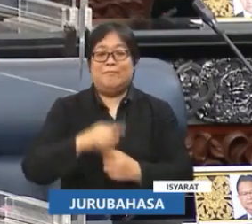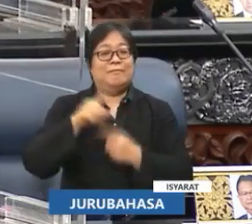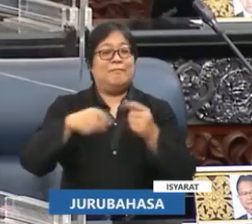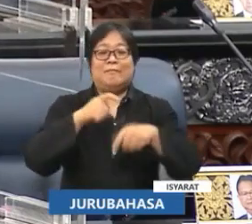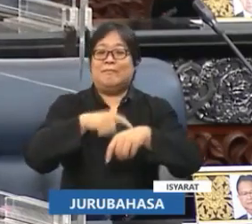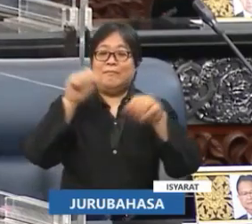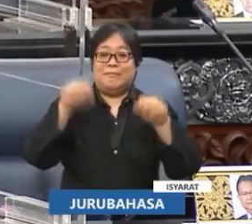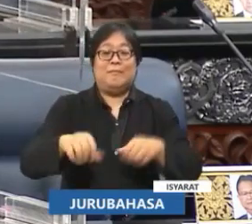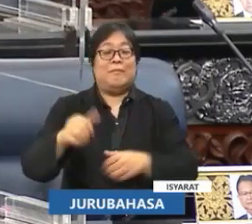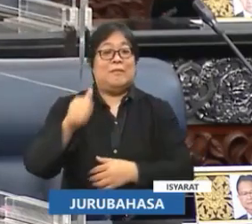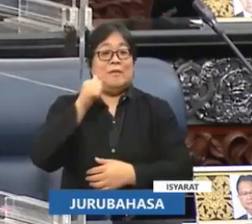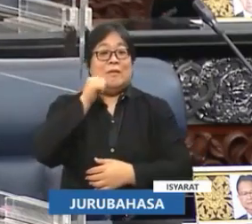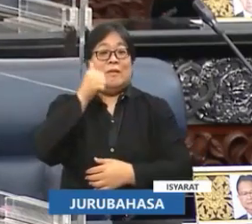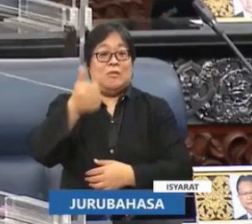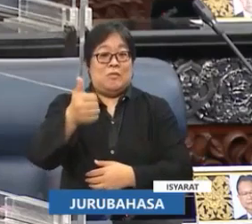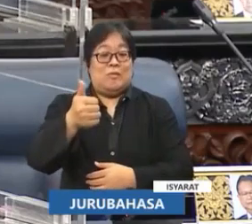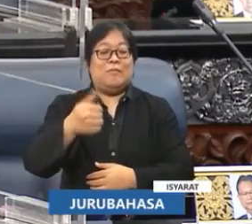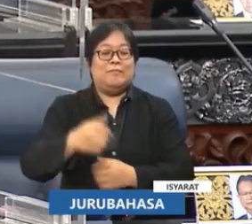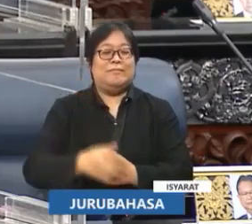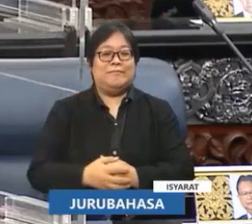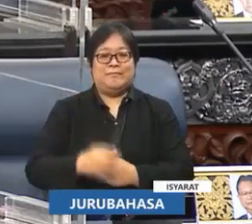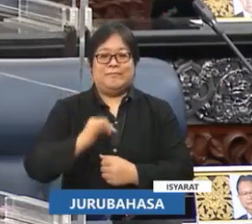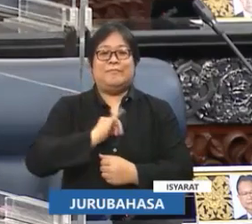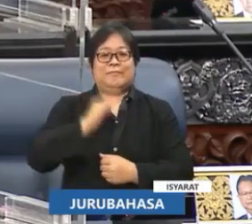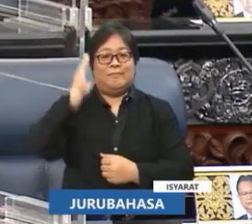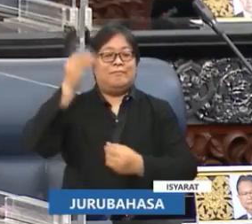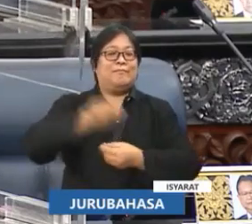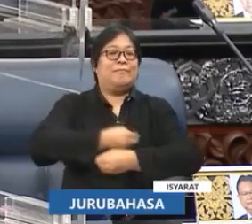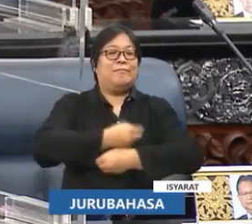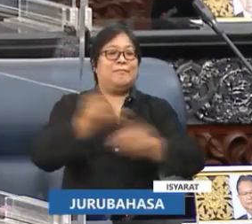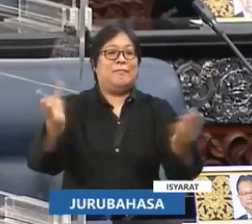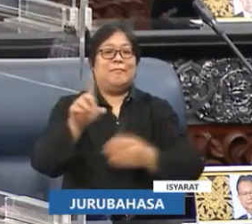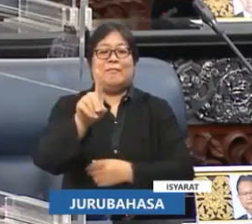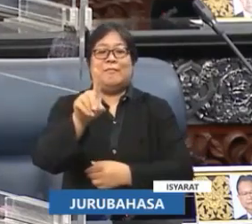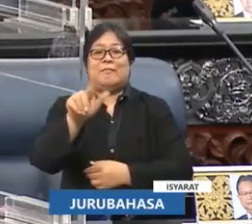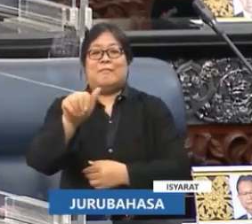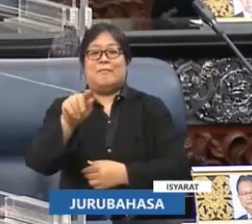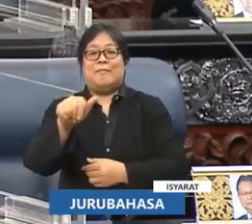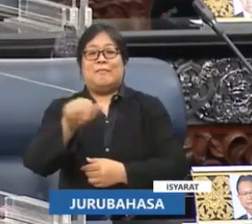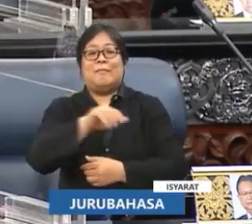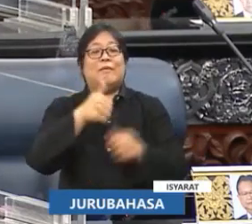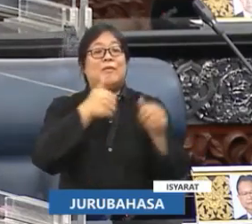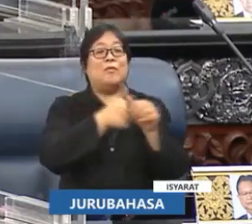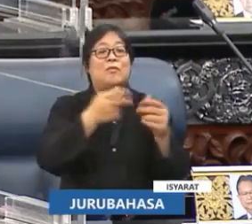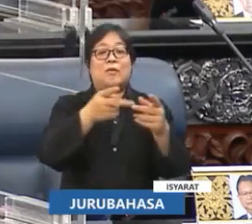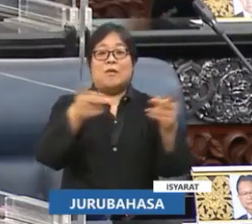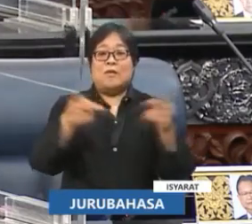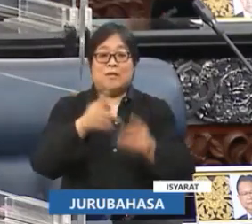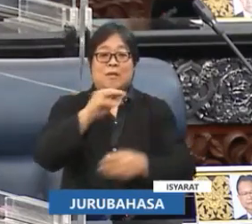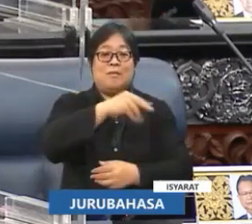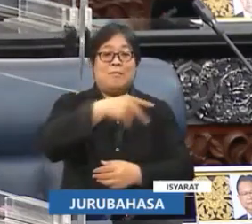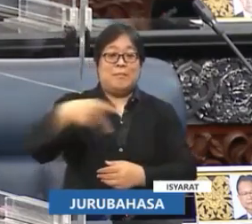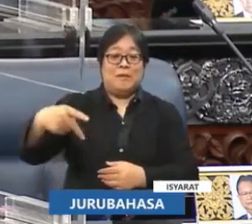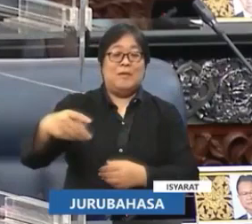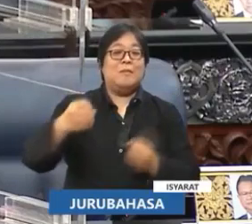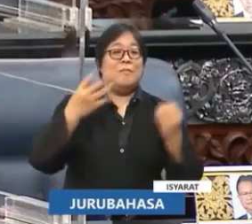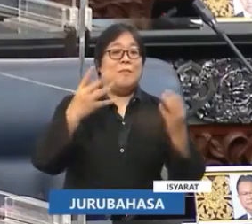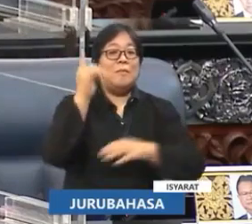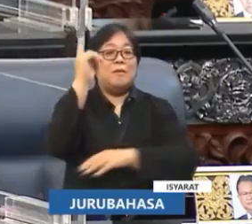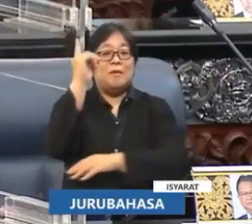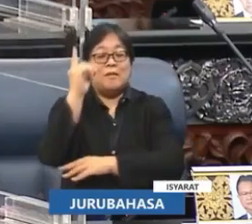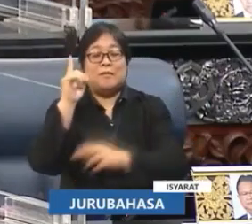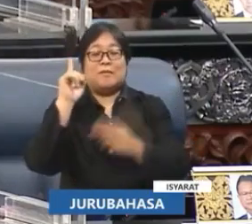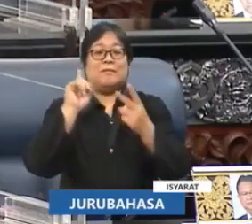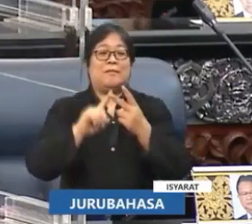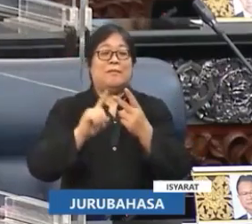Dan besok saya mengedarkan data-data mengikut kawasan parlimen kepada semua ahli parlimen tentang berapa banyak menara, berapa